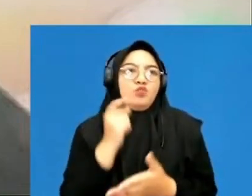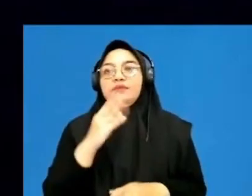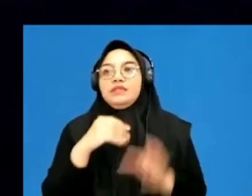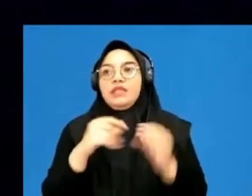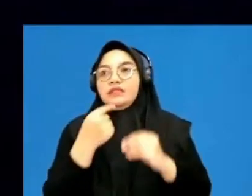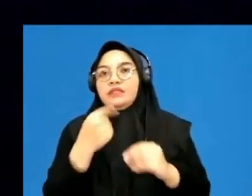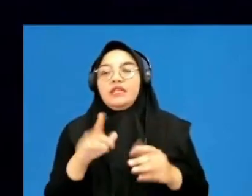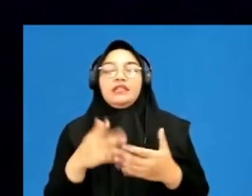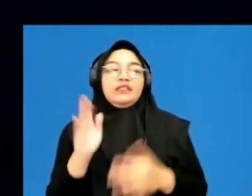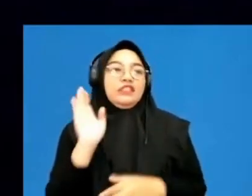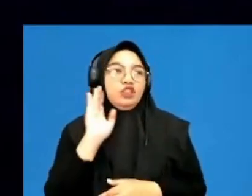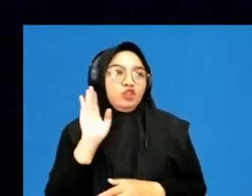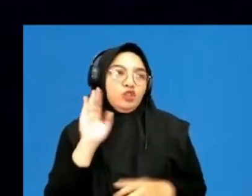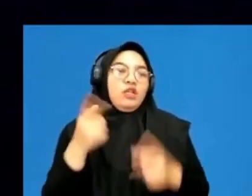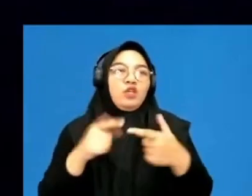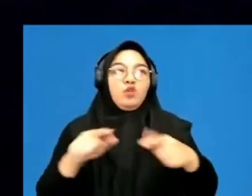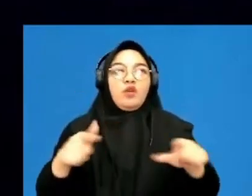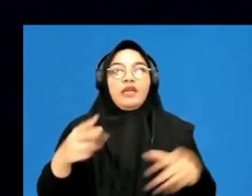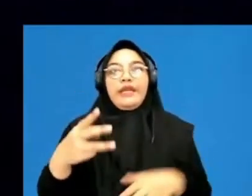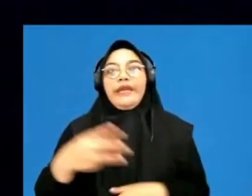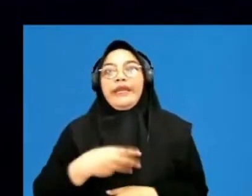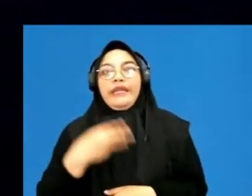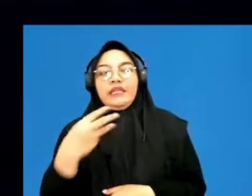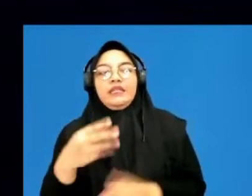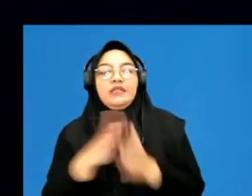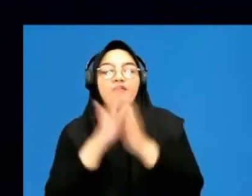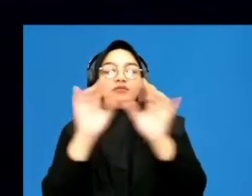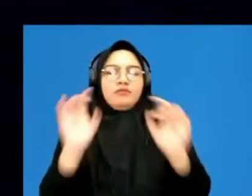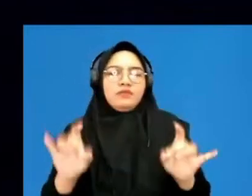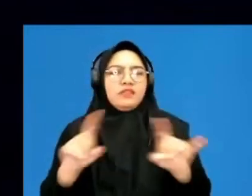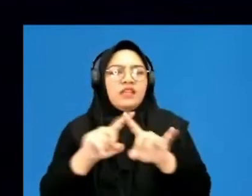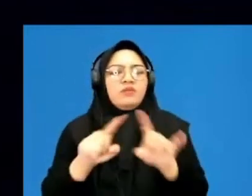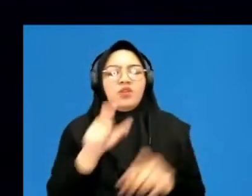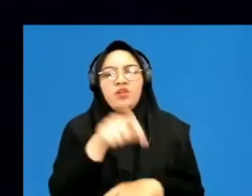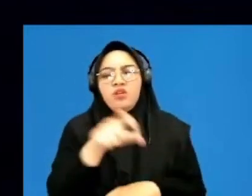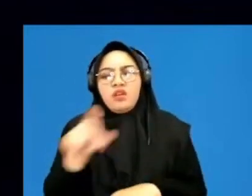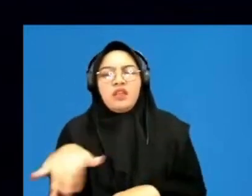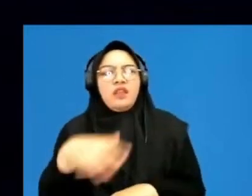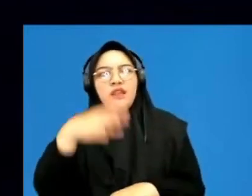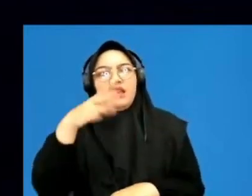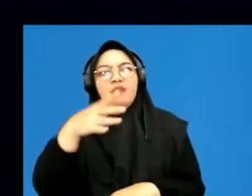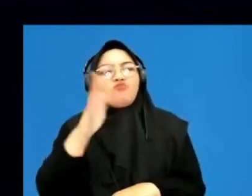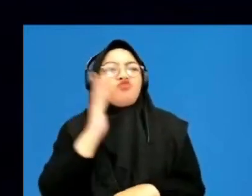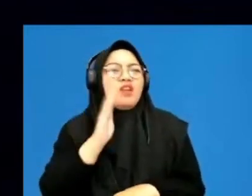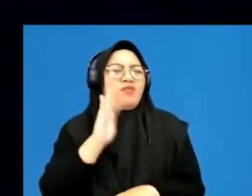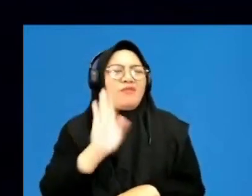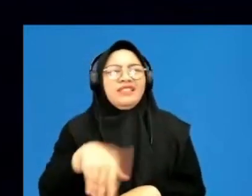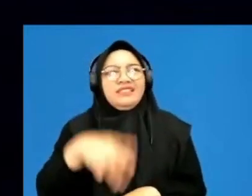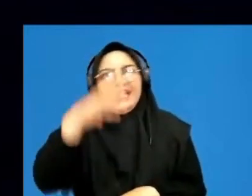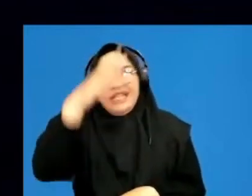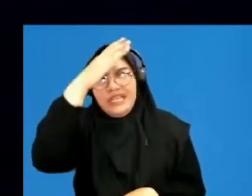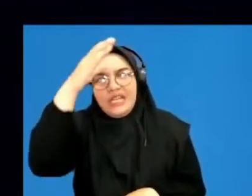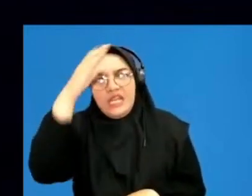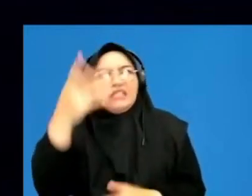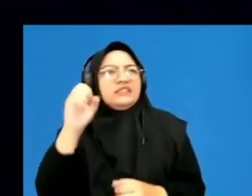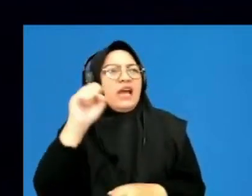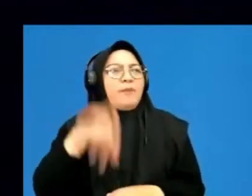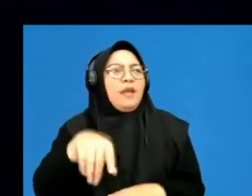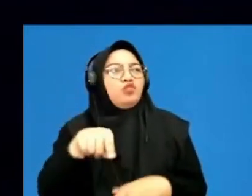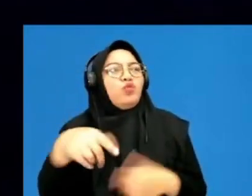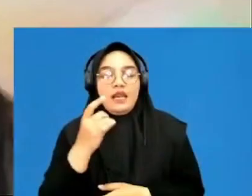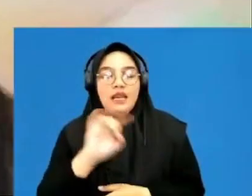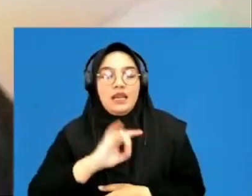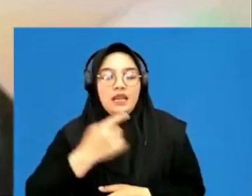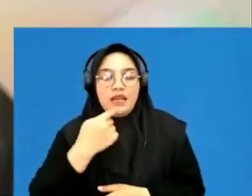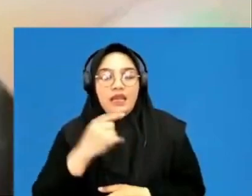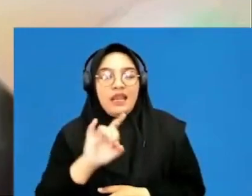gitu pemuda ini bahkan masih belum tahu gitu gimana cara buang sampah pada tempatnya apa itu sampah bagaimana kita harus ngetrip